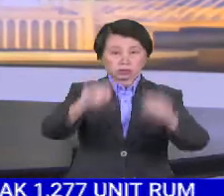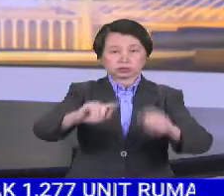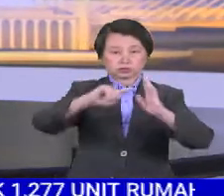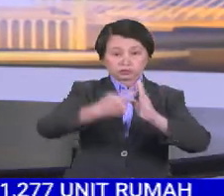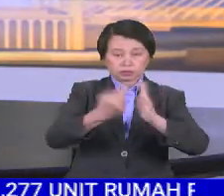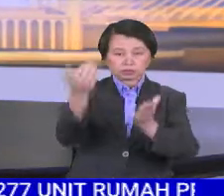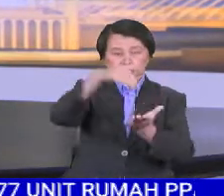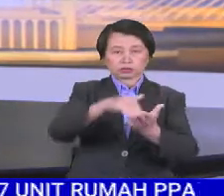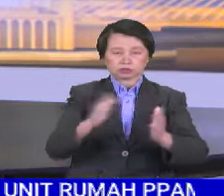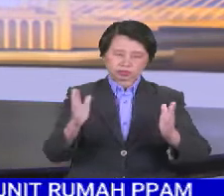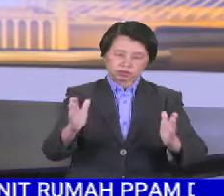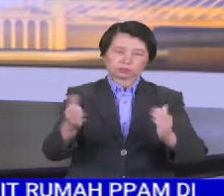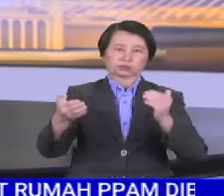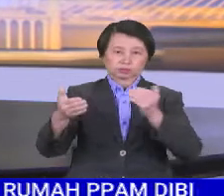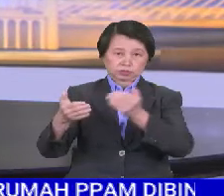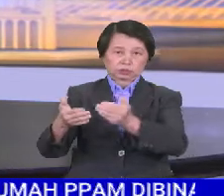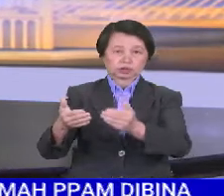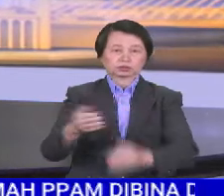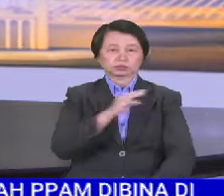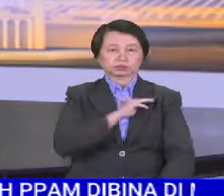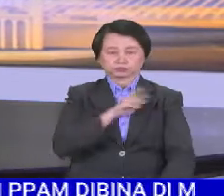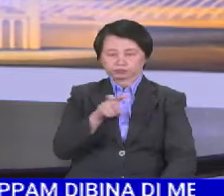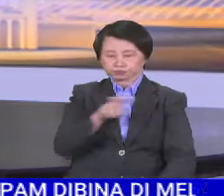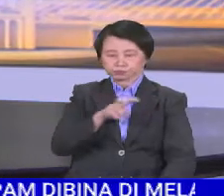beroperasi smule dalam tempo terdekat